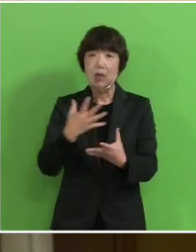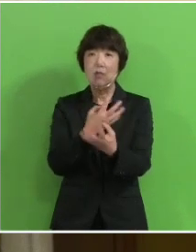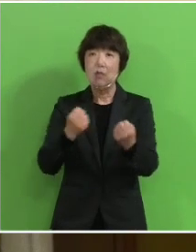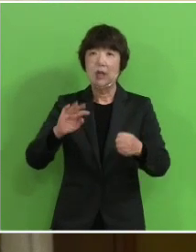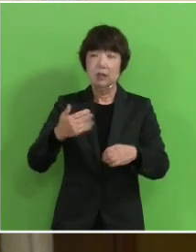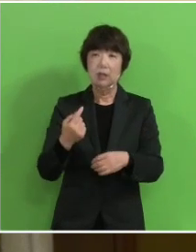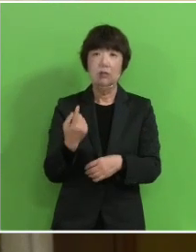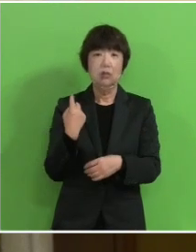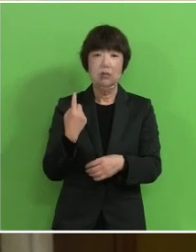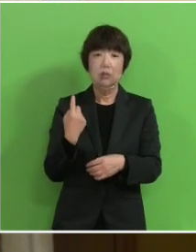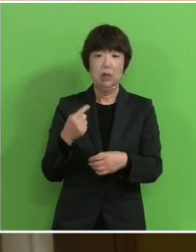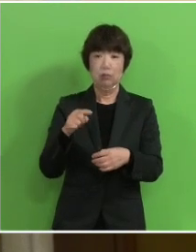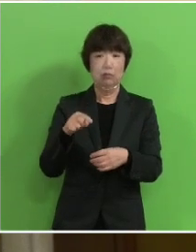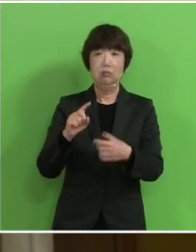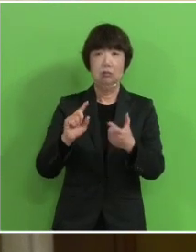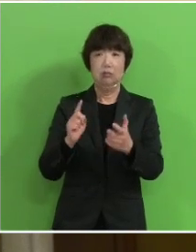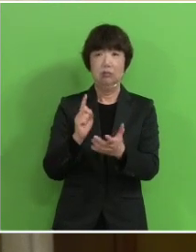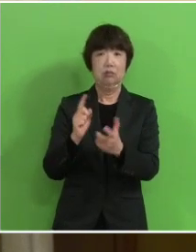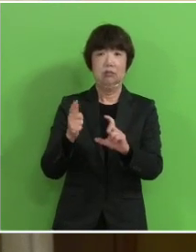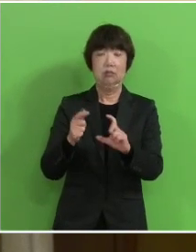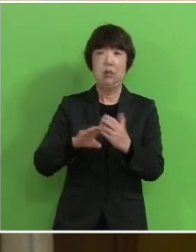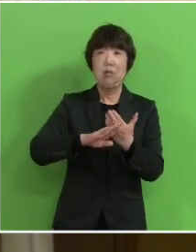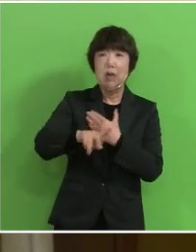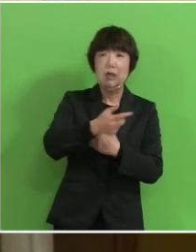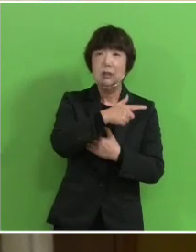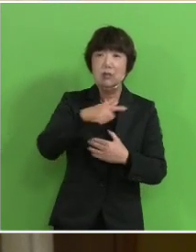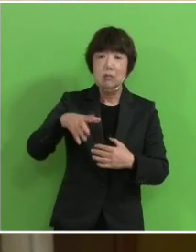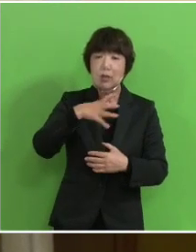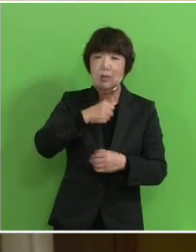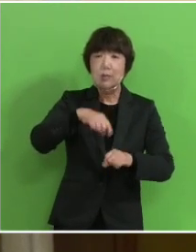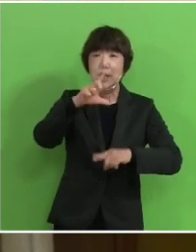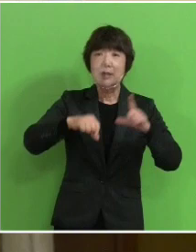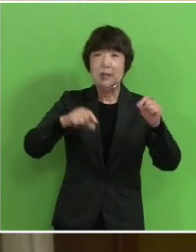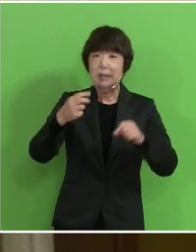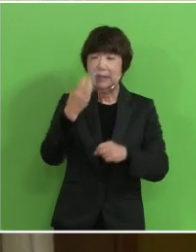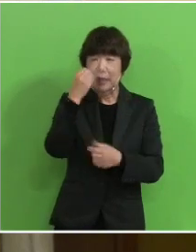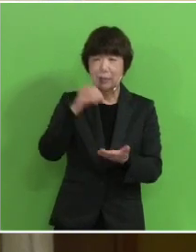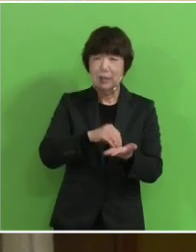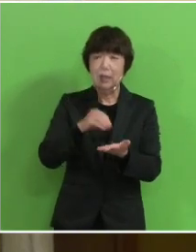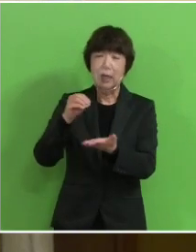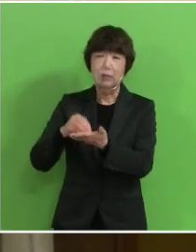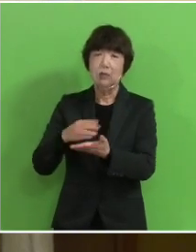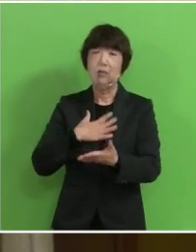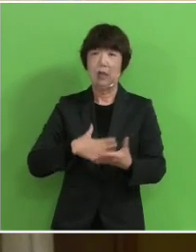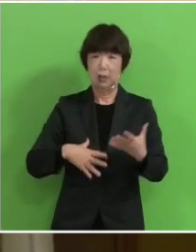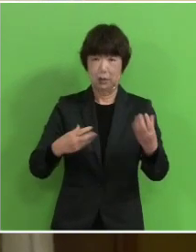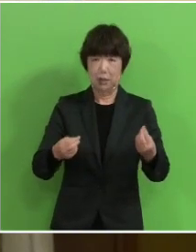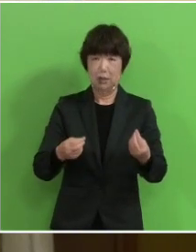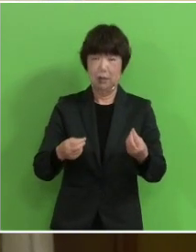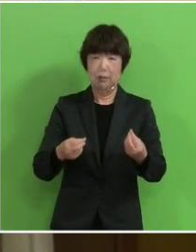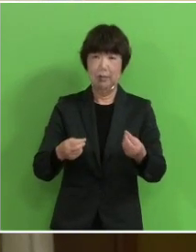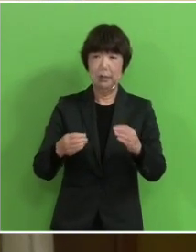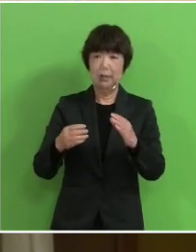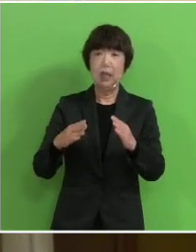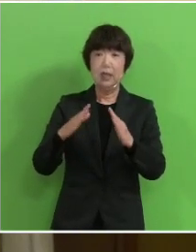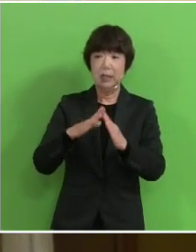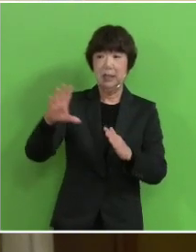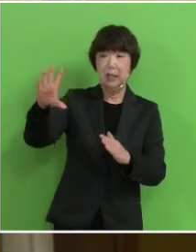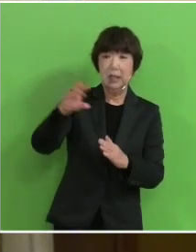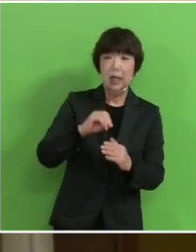はそこだけでなくさまざまな年齢で確認されていますまた規制後の